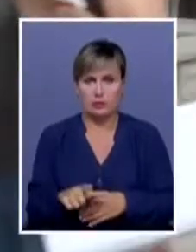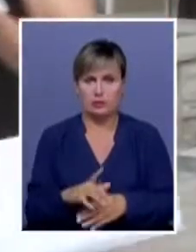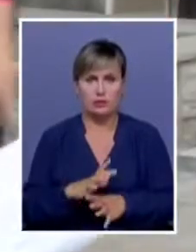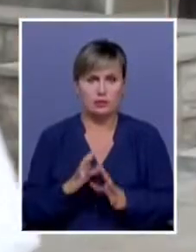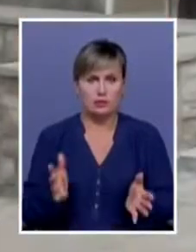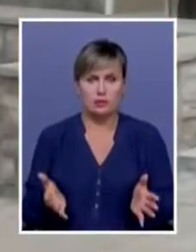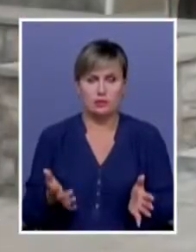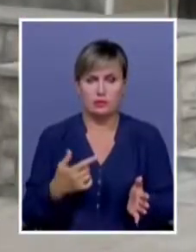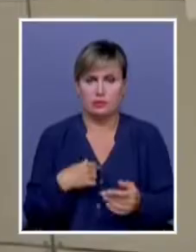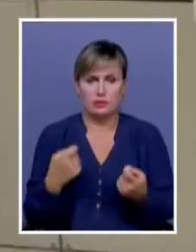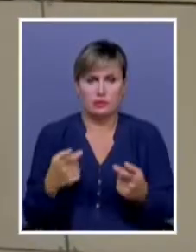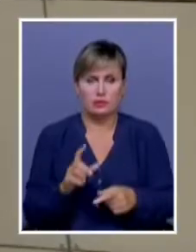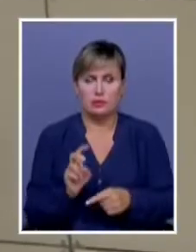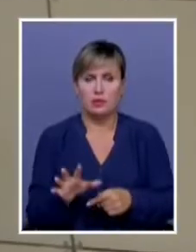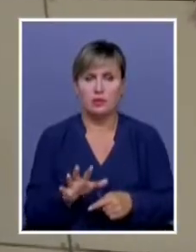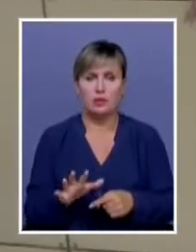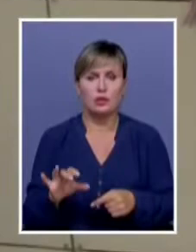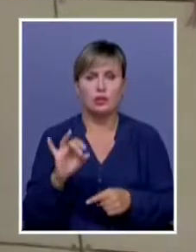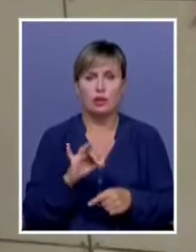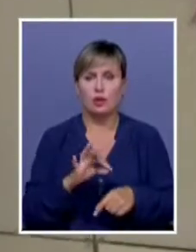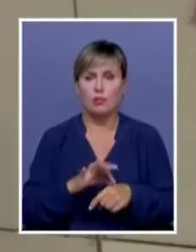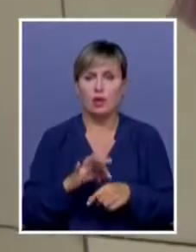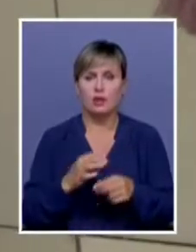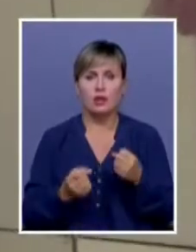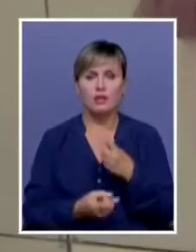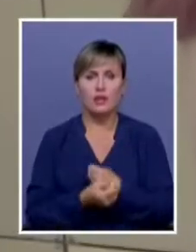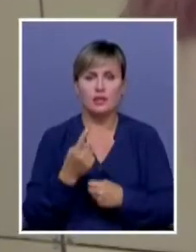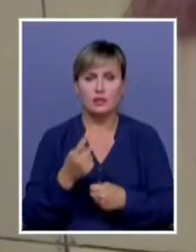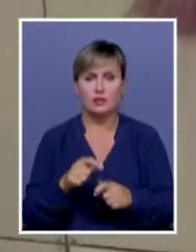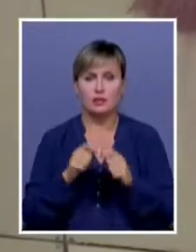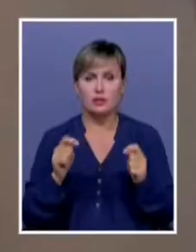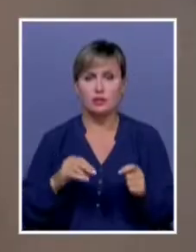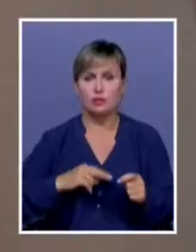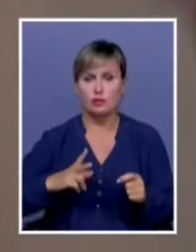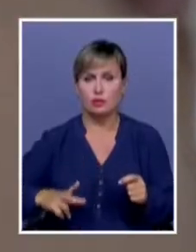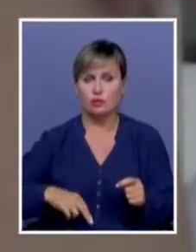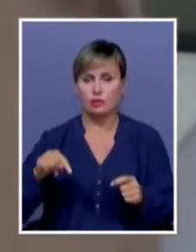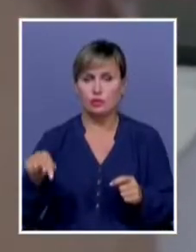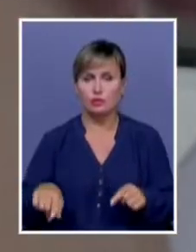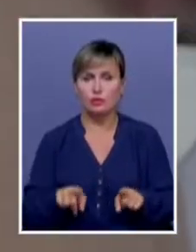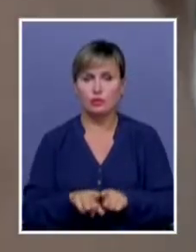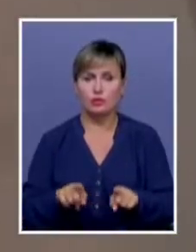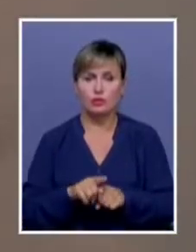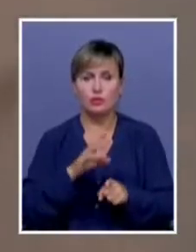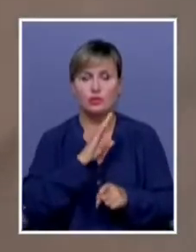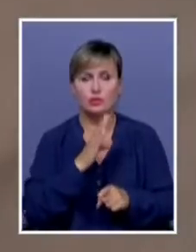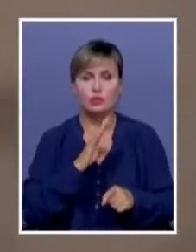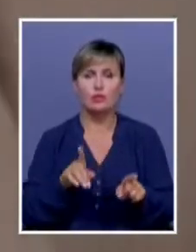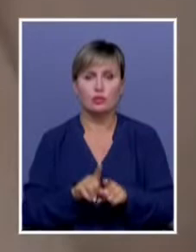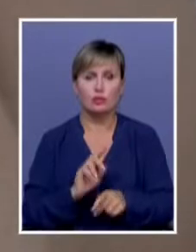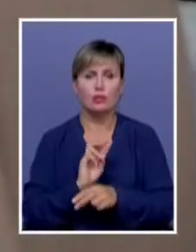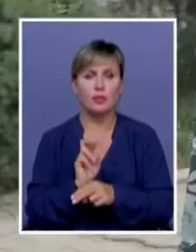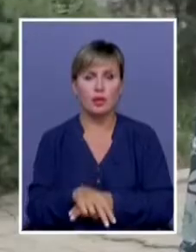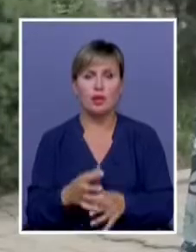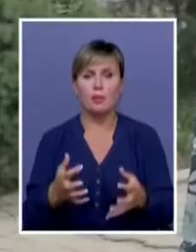была, я их не посещала. Целую историю болезни, как выяснилось, завели и на дочь Ольги, Татьяну Цифру. Девушка якобы тоже приходила